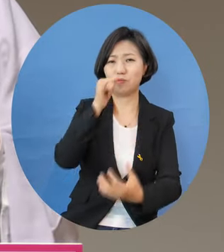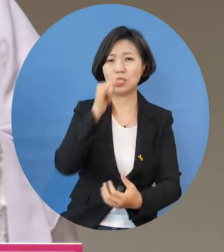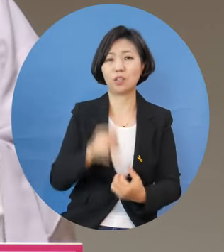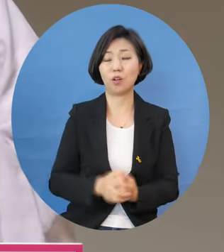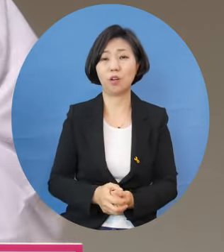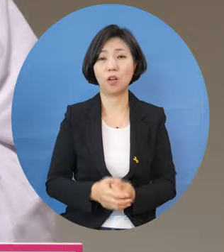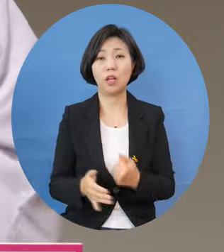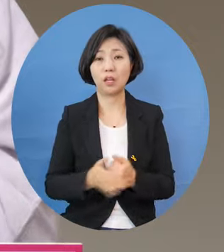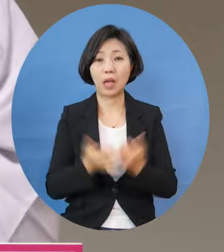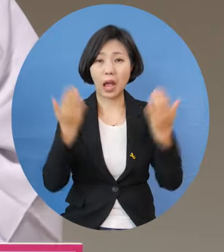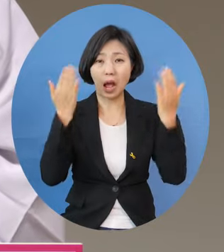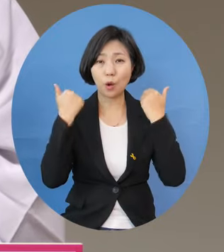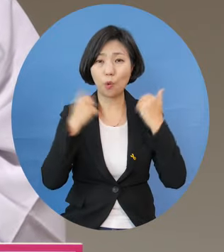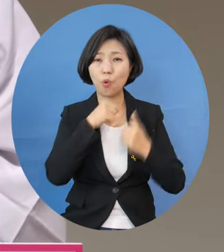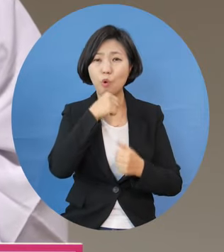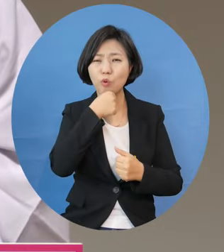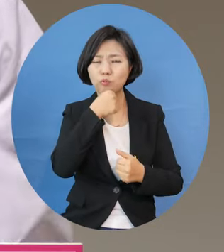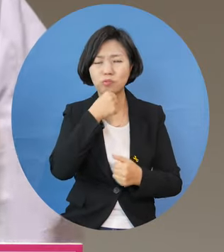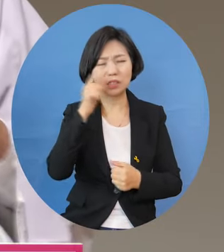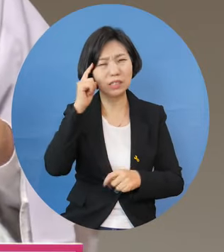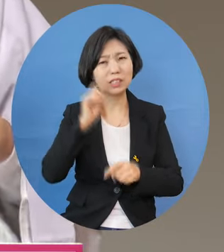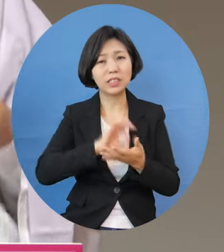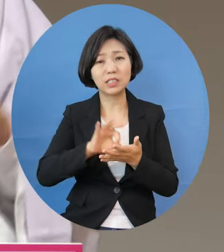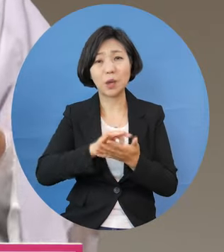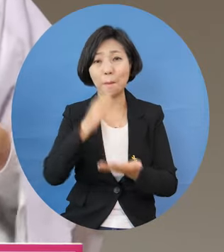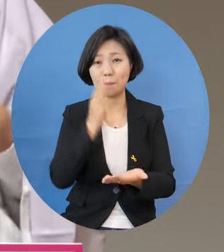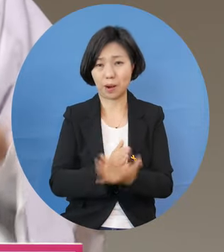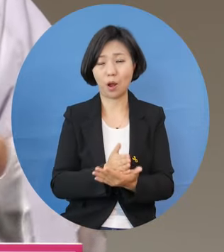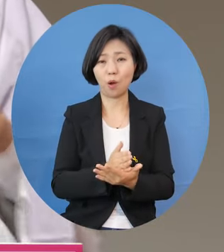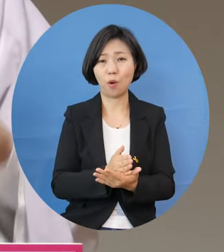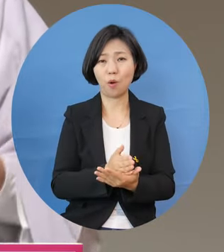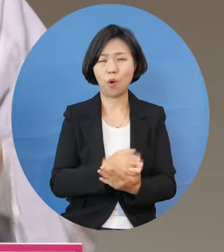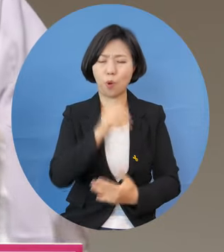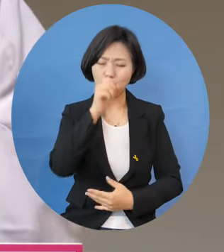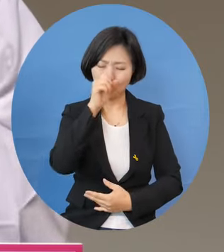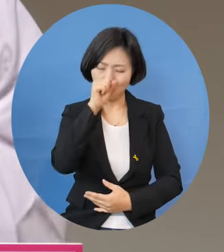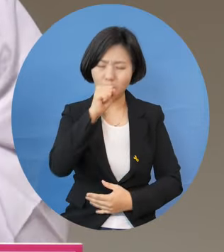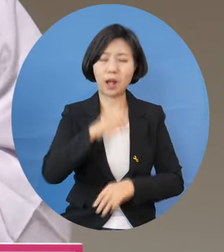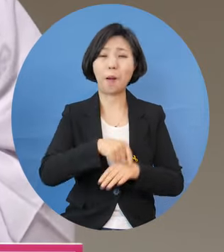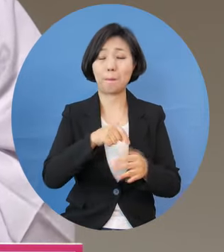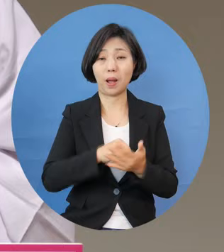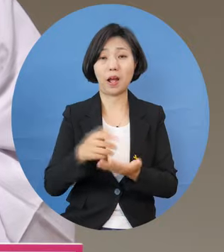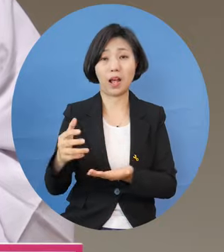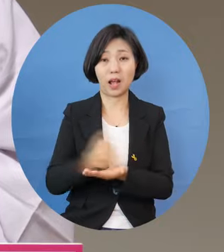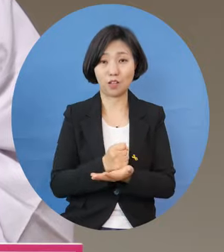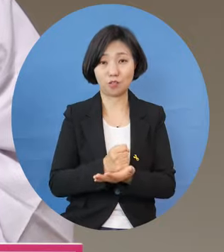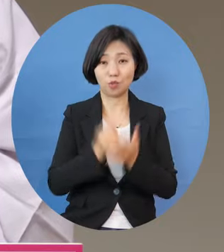그 학교 등수 같은 거 신경 쓰지 말고 좋아하는 마음을 내서 한다.